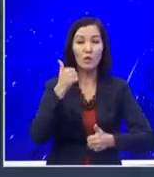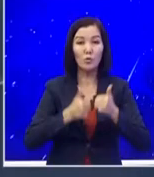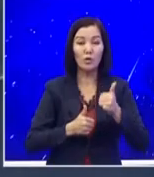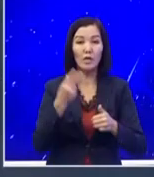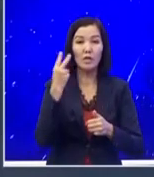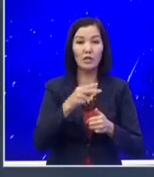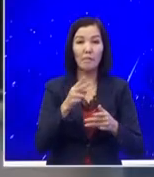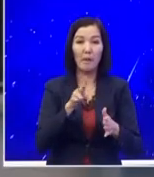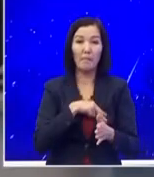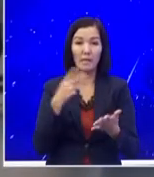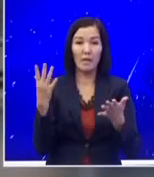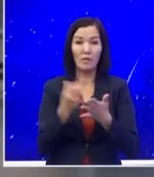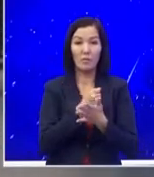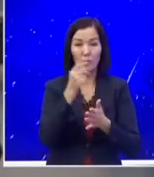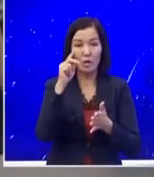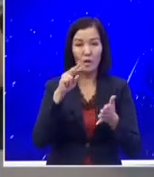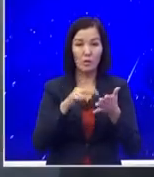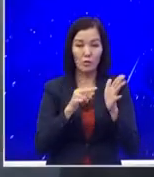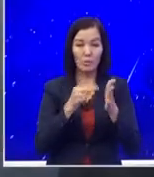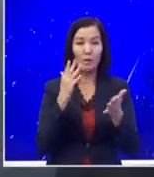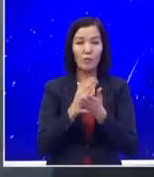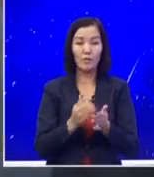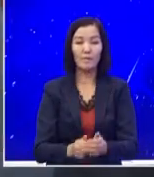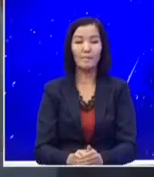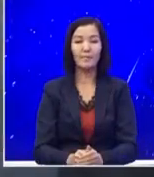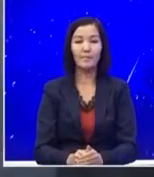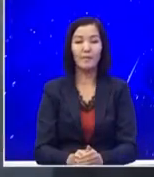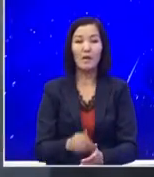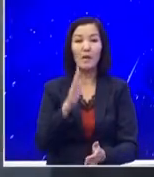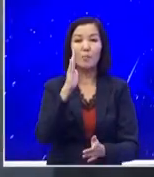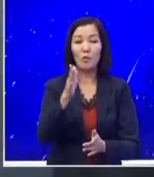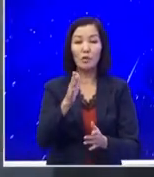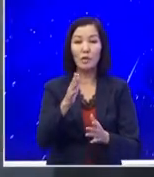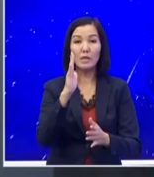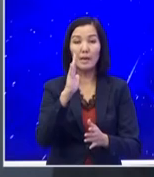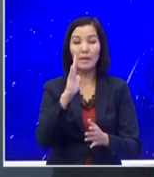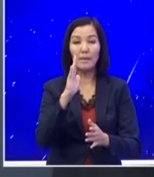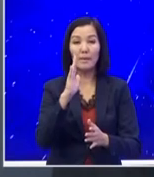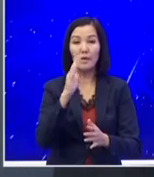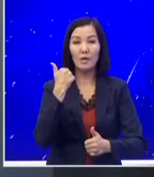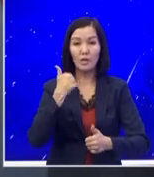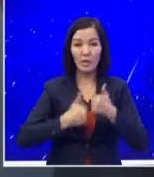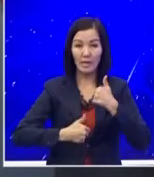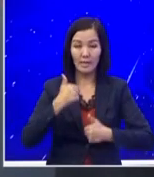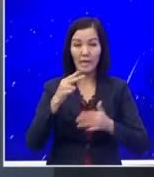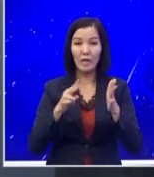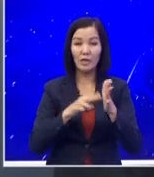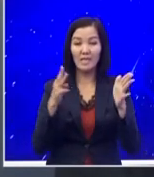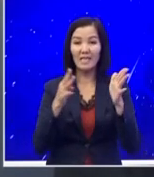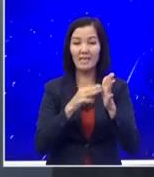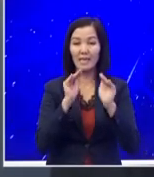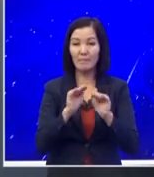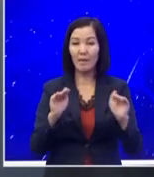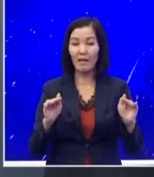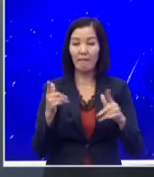20-ға жуық медальді олжалауды көздеп отыр. Алдымыздағы келетін турнирлерге 7-8 оқушыларымыз қазіргі уақытта өте дайын